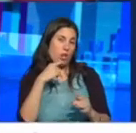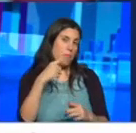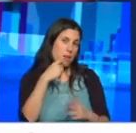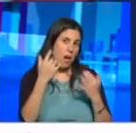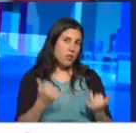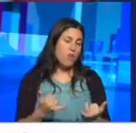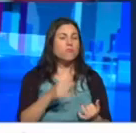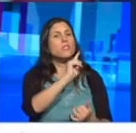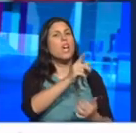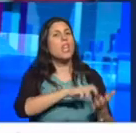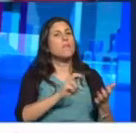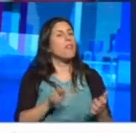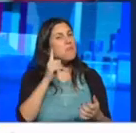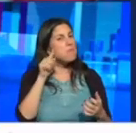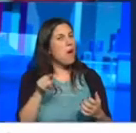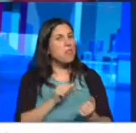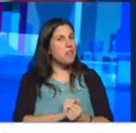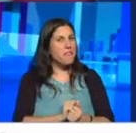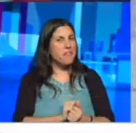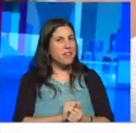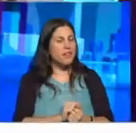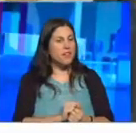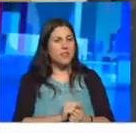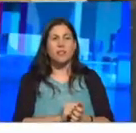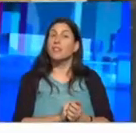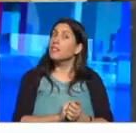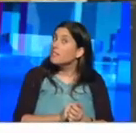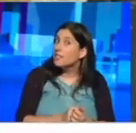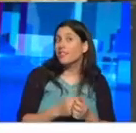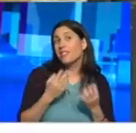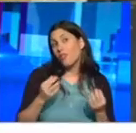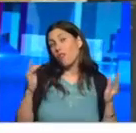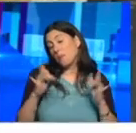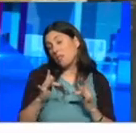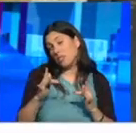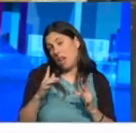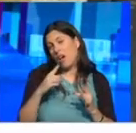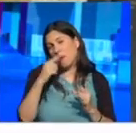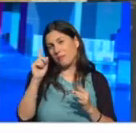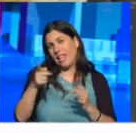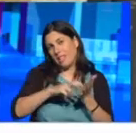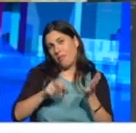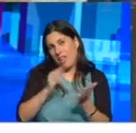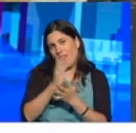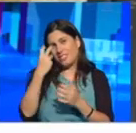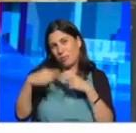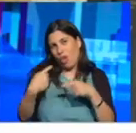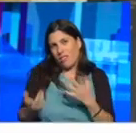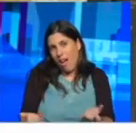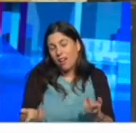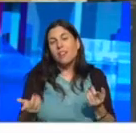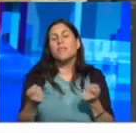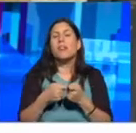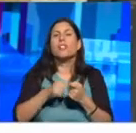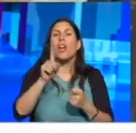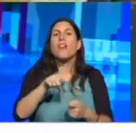היום שעליו להתפטר, מה דעתך? טוב, באופוזיציה טוענים שעליו להתפטר כבר 20 שנה. לגבי